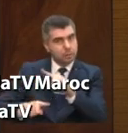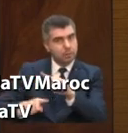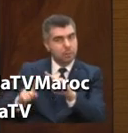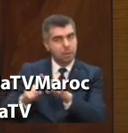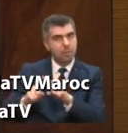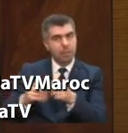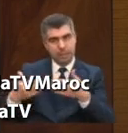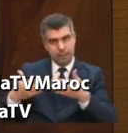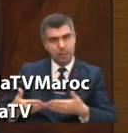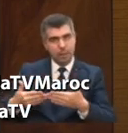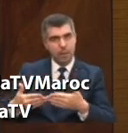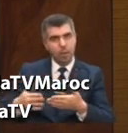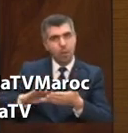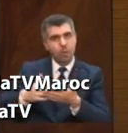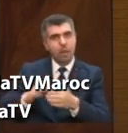الوضعيه خلال هذه المرحله